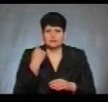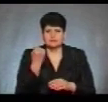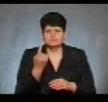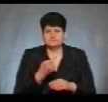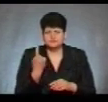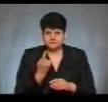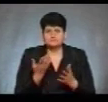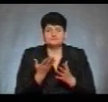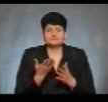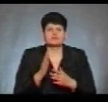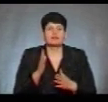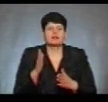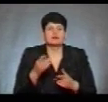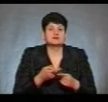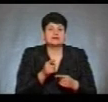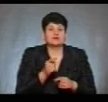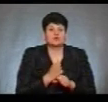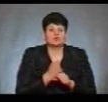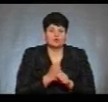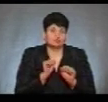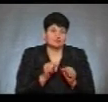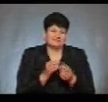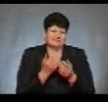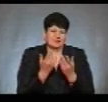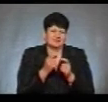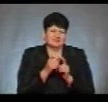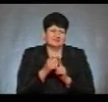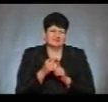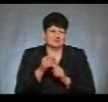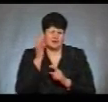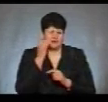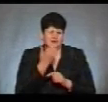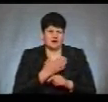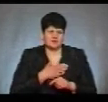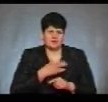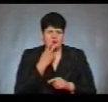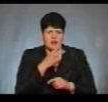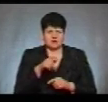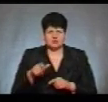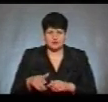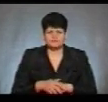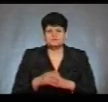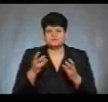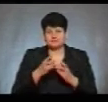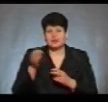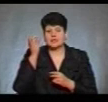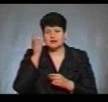певні наслідки стосовно їхньої роботи? Можете, до речі, кількома словами нагадати нашим глядачам? Так, ну, варто нагадати,